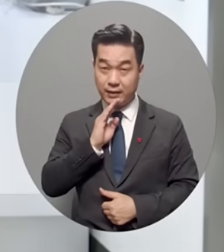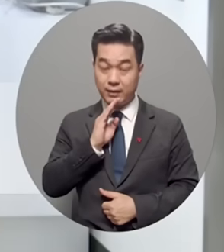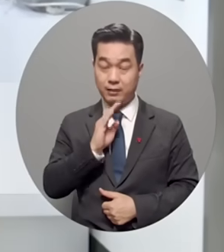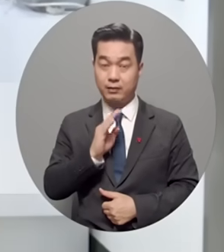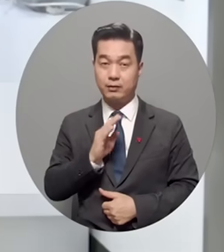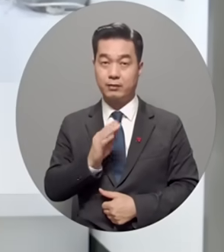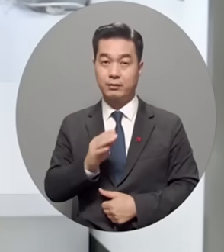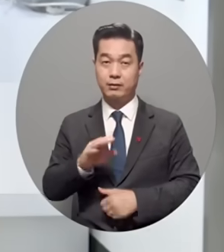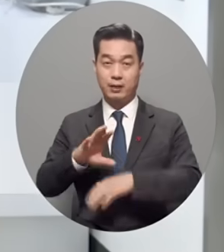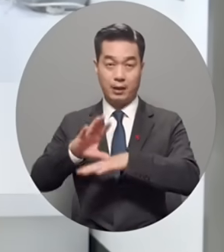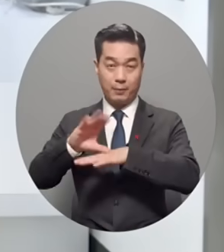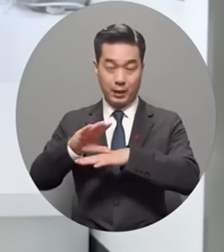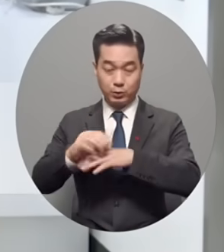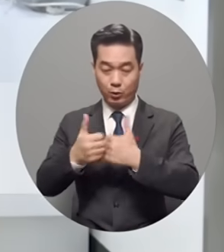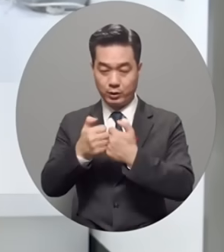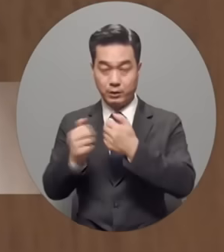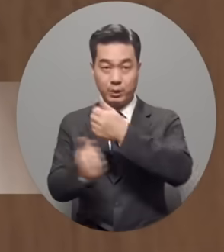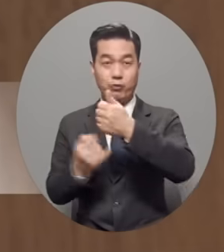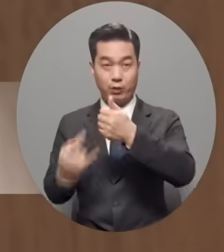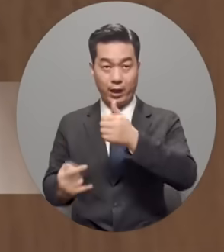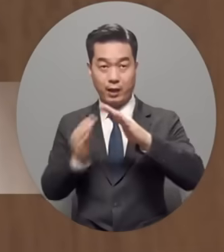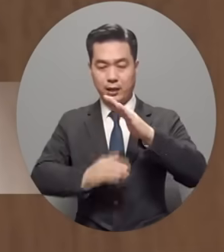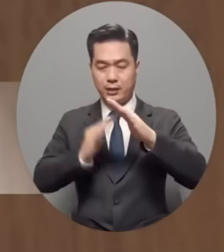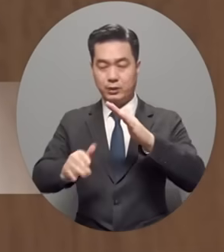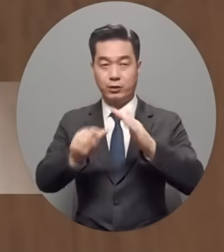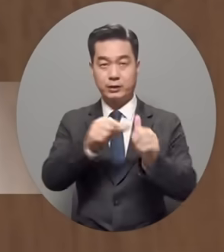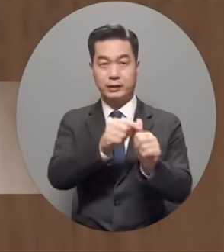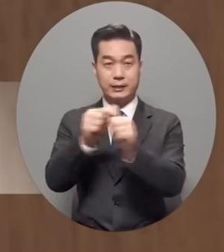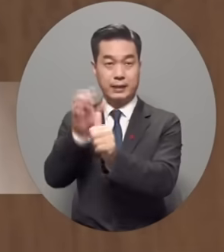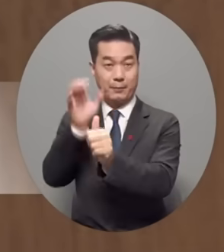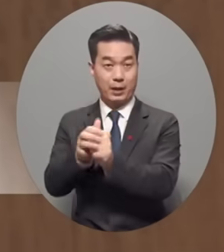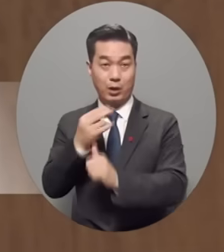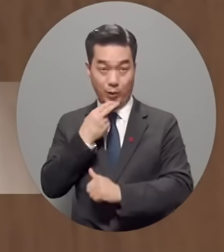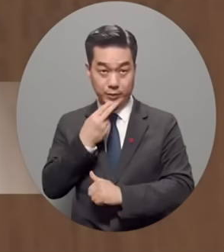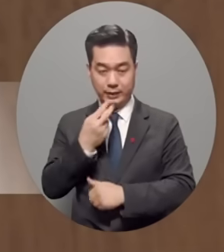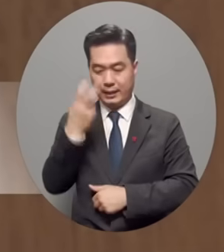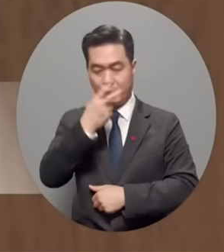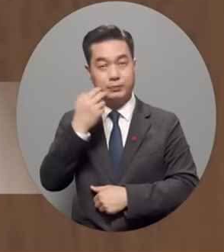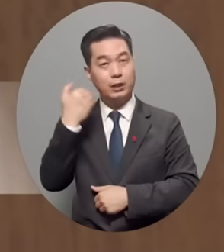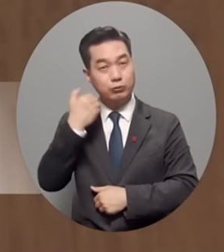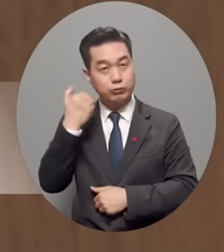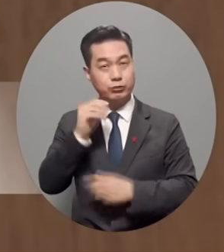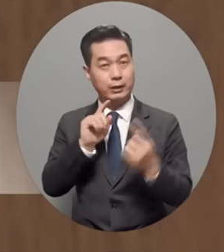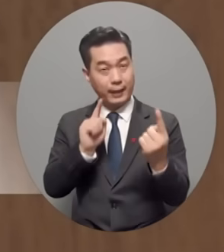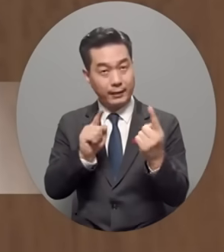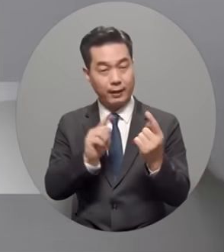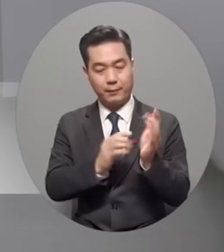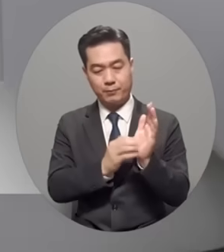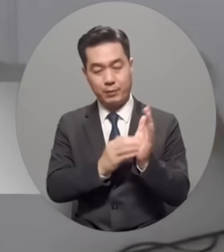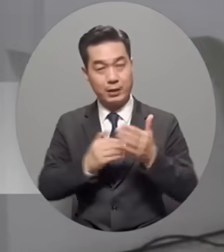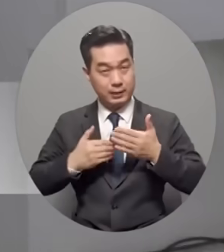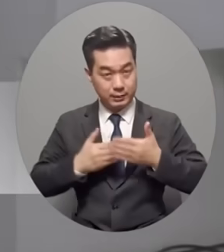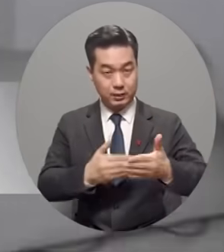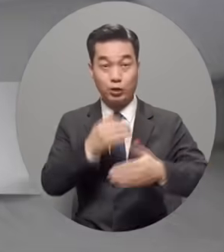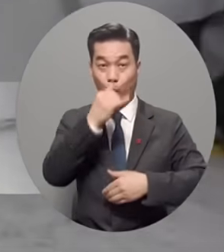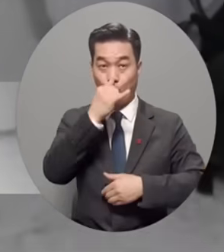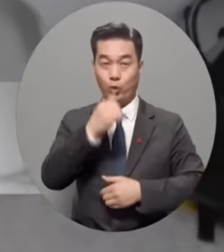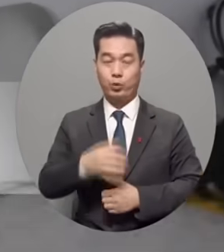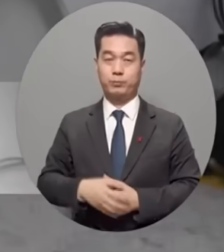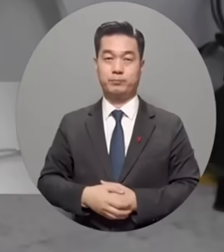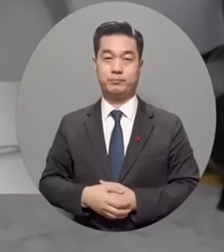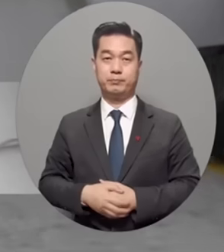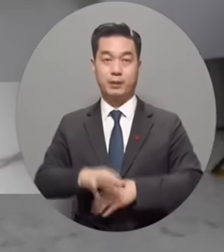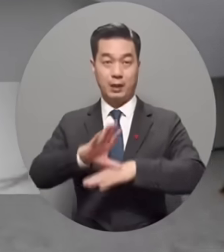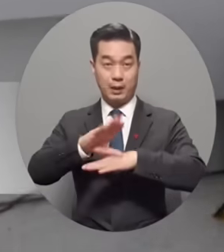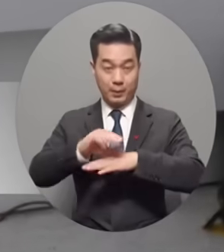특별감사에 착수했지만 정식 인사 발령 없이 감사 주체와 대상조차 비공개로 이뤄졌습니다. 방심위